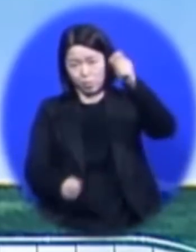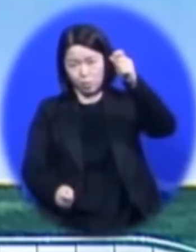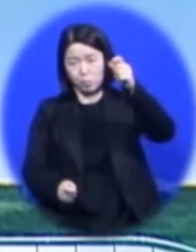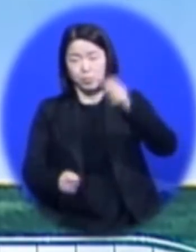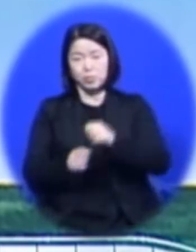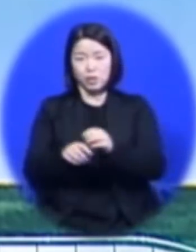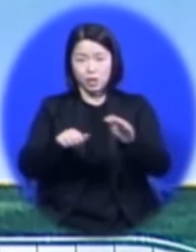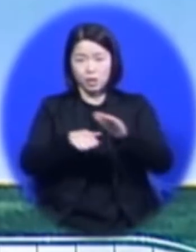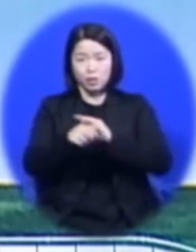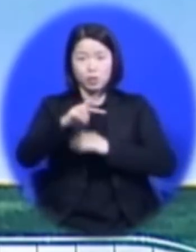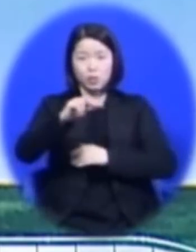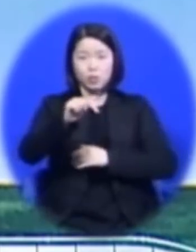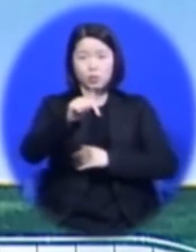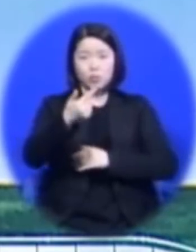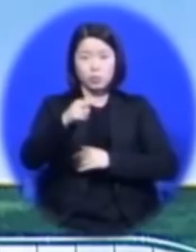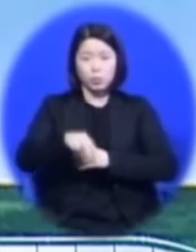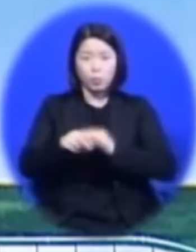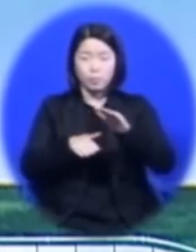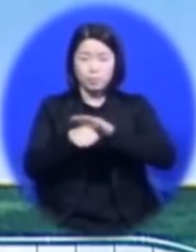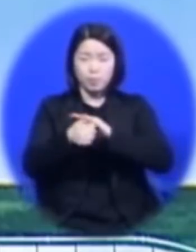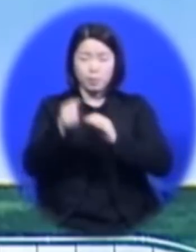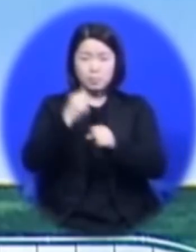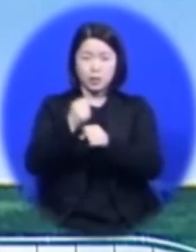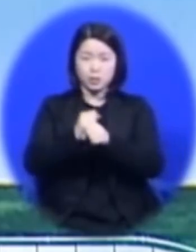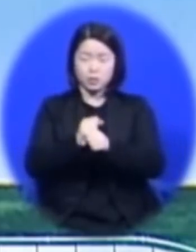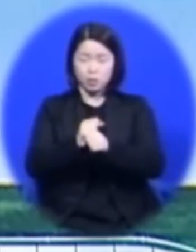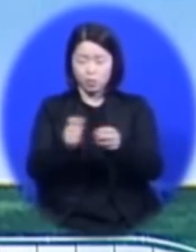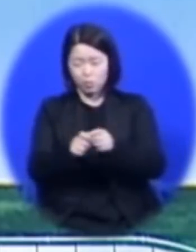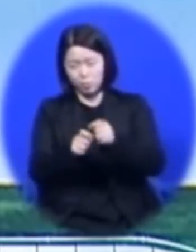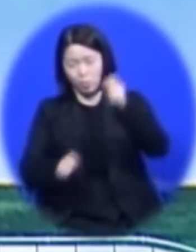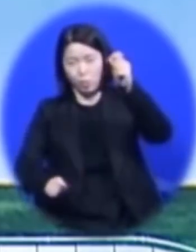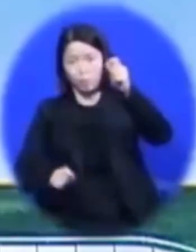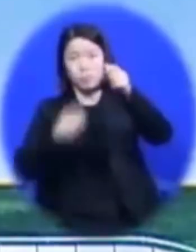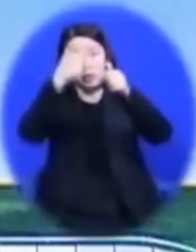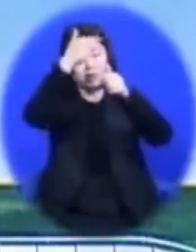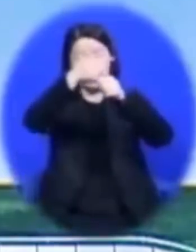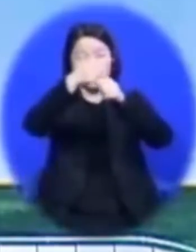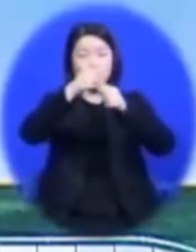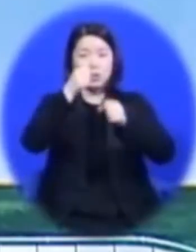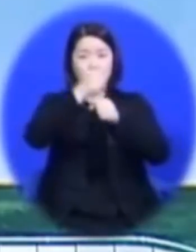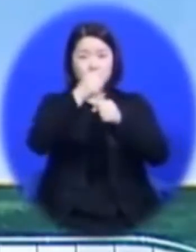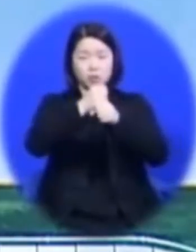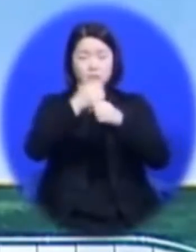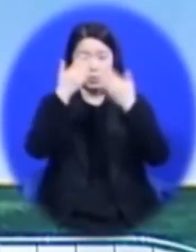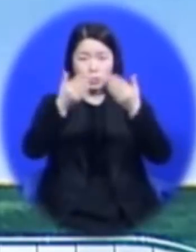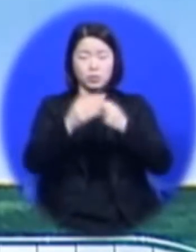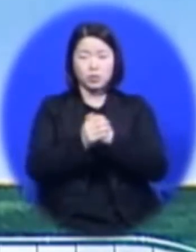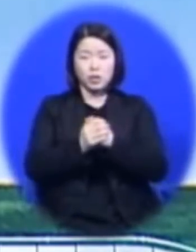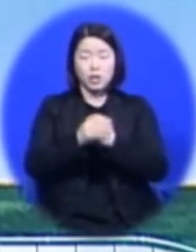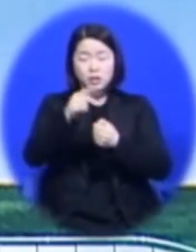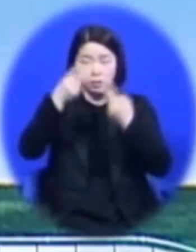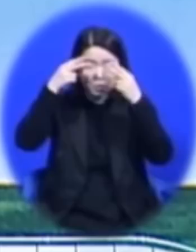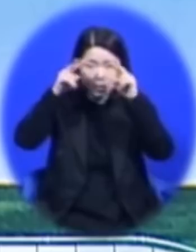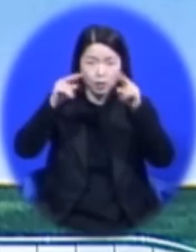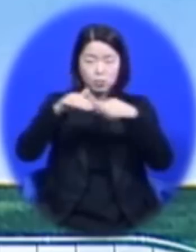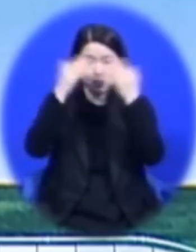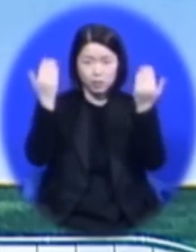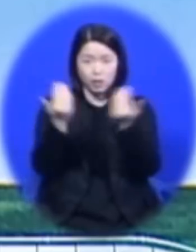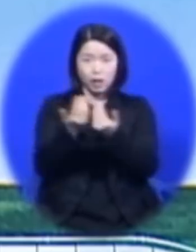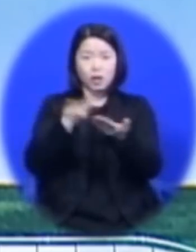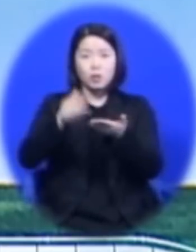만들어 너 비트라 누구든지 그 놋뱀을 바라보는 자는 다 고침을 받고 구원을 받을